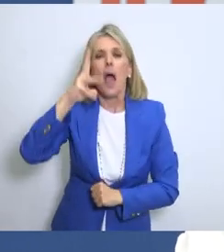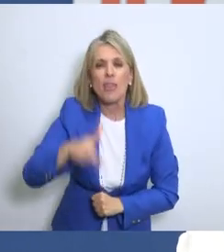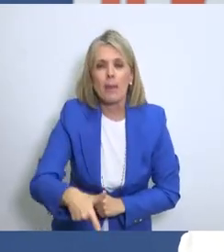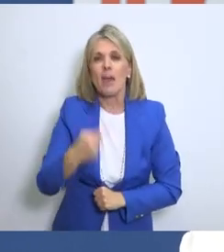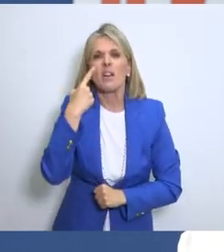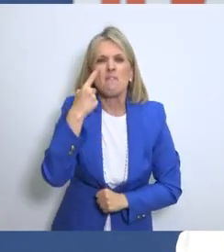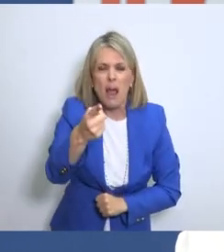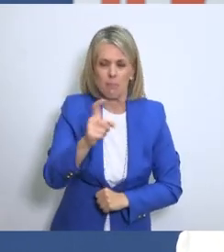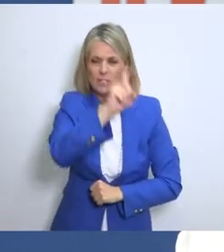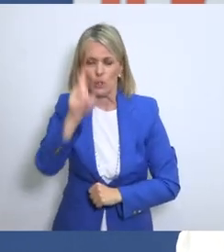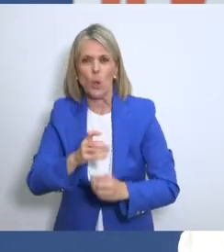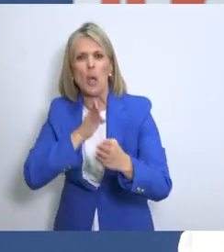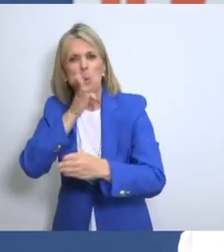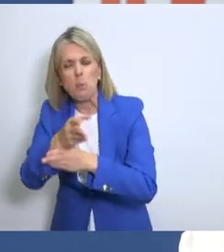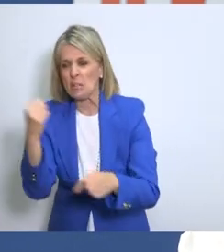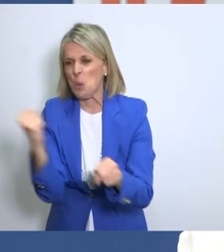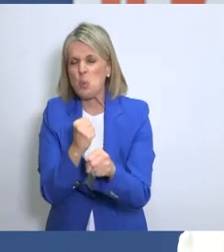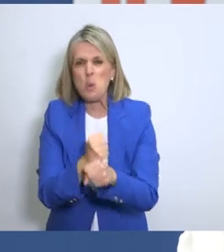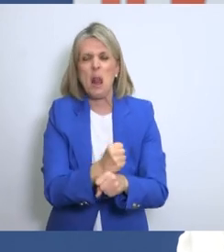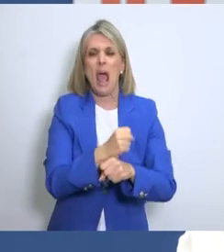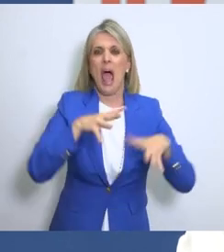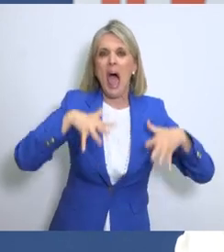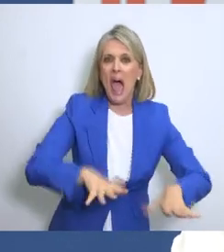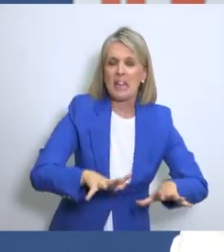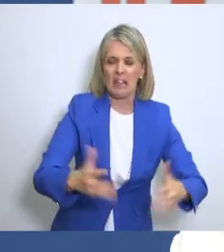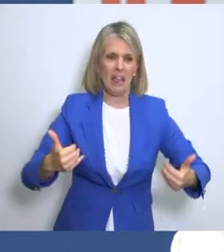οι εργαζόμενοι, οι φτωχοί, οι άνεργοι, οι νέοι.